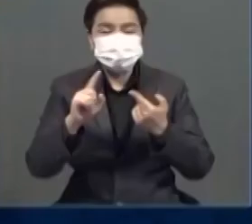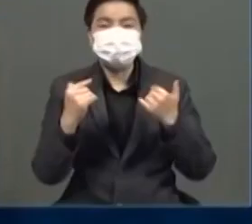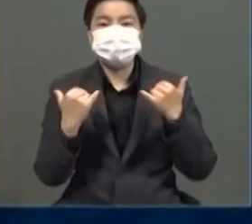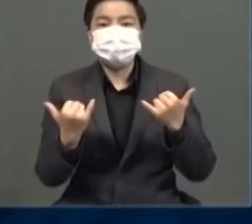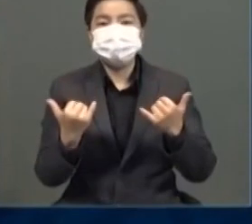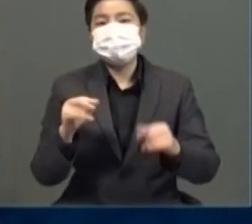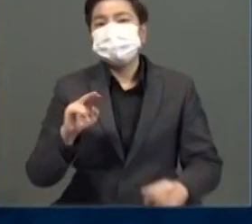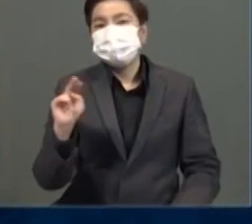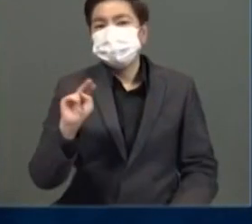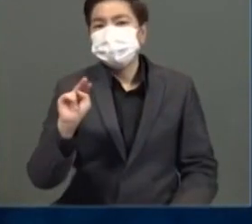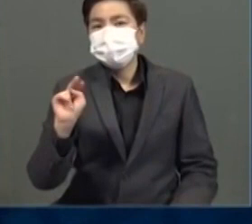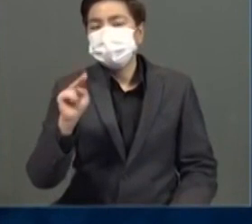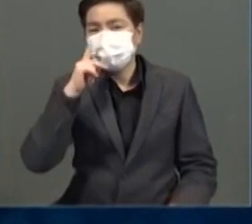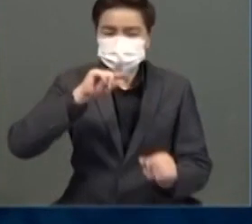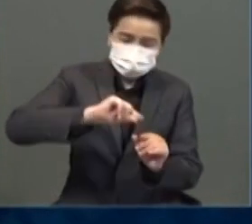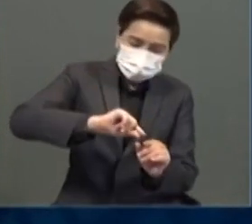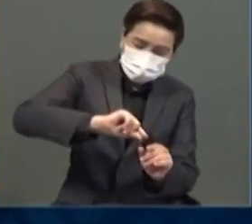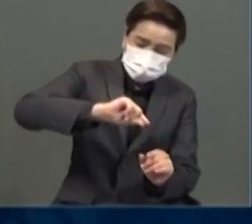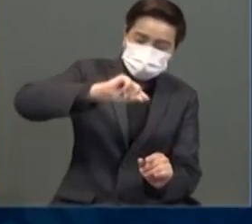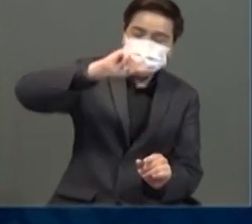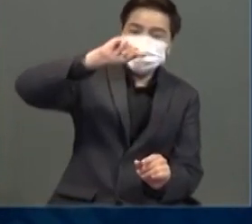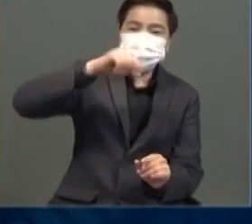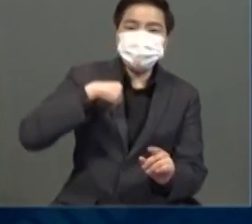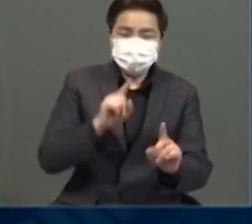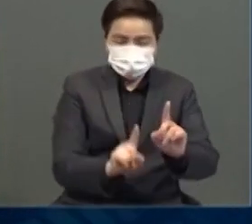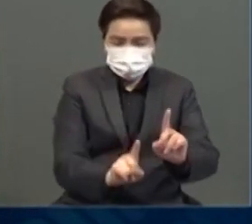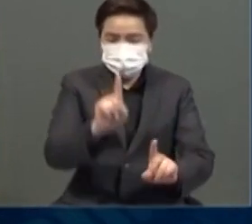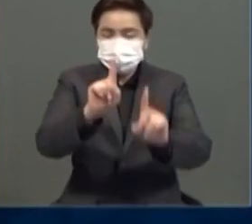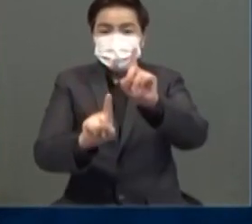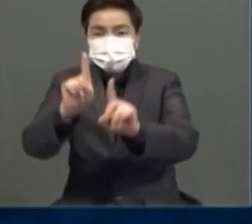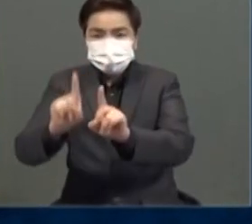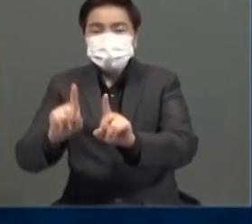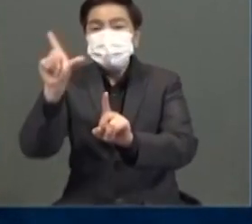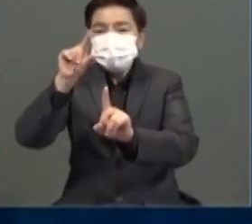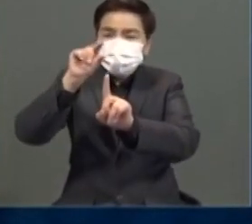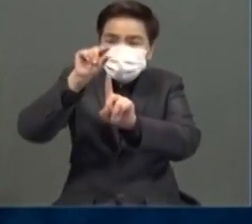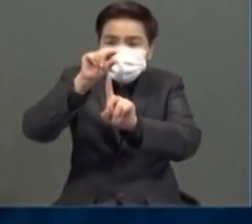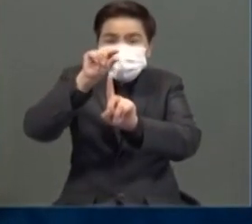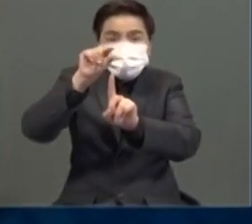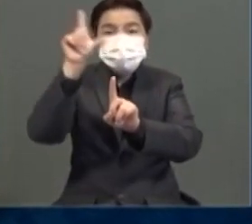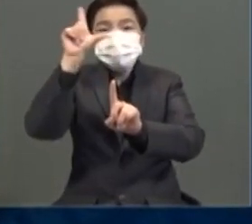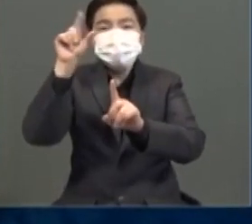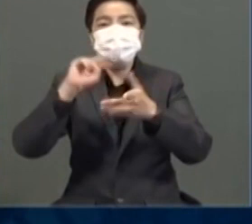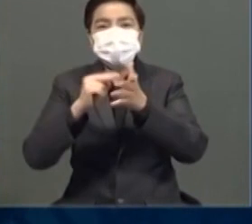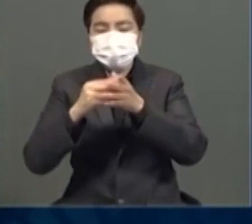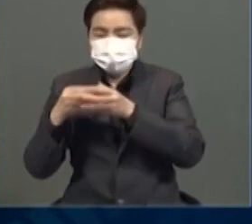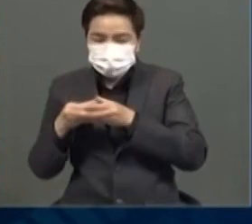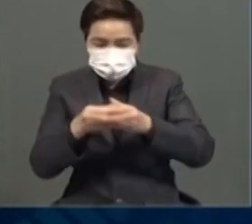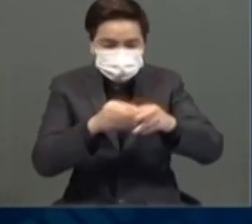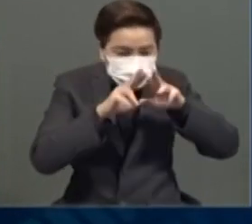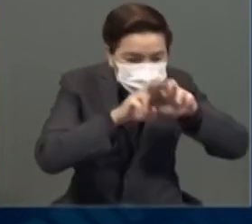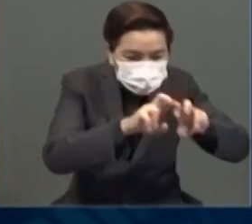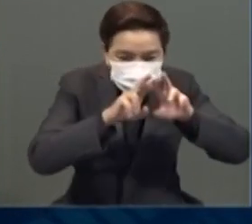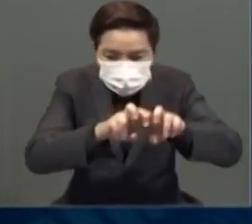44,360 คนแต่เสียชีวิตนะครับ15รายสะสมนะครับอยู่ที่318รายครับรักษาตัวอยู่